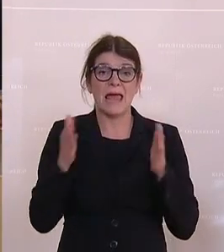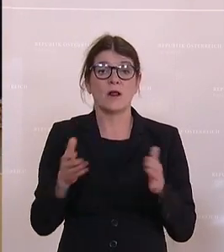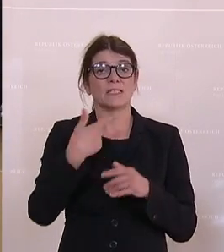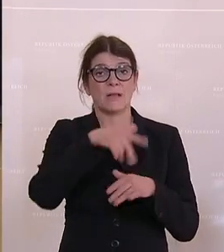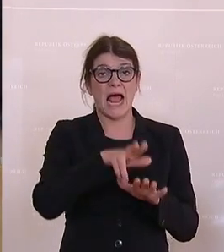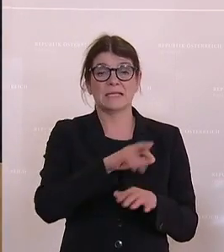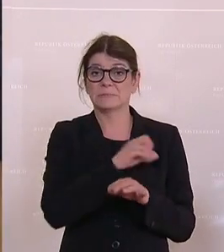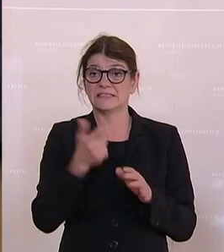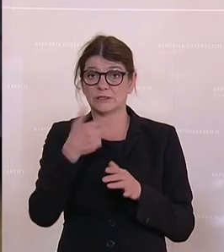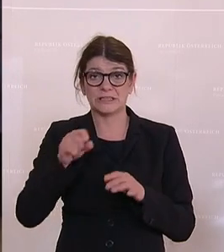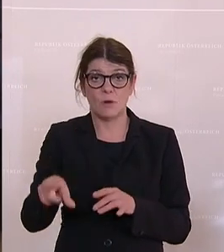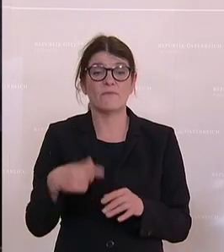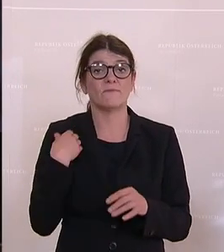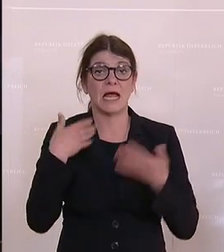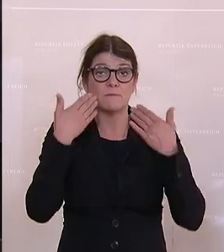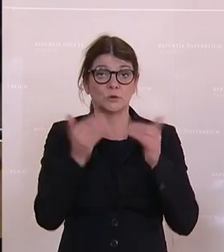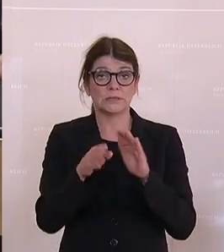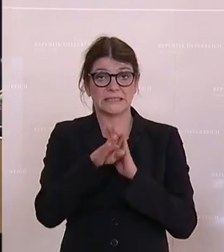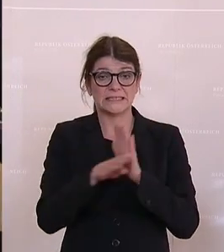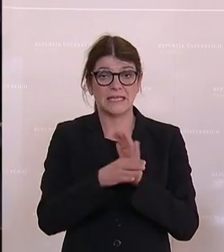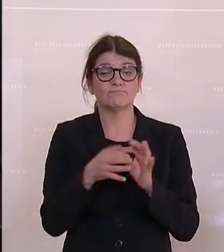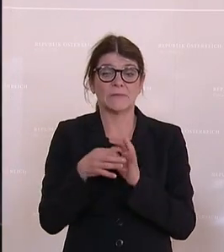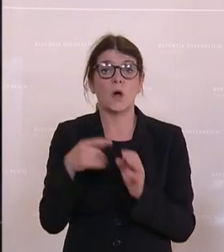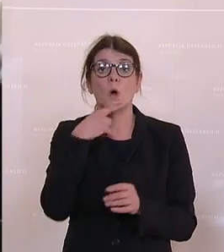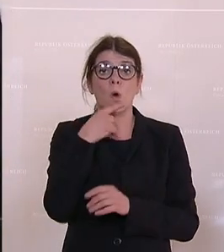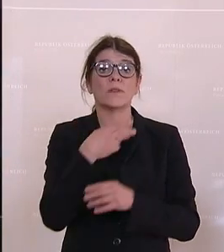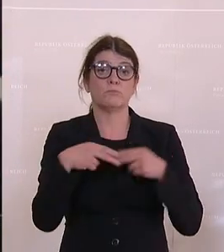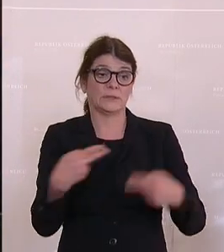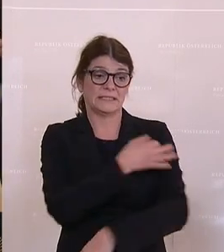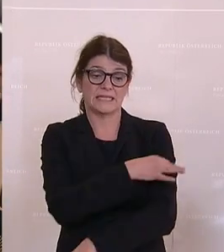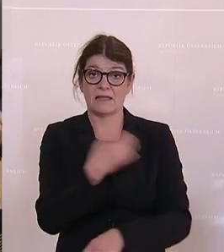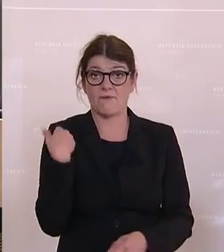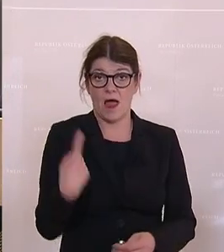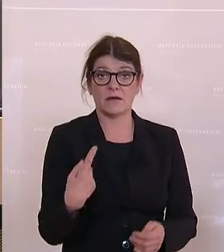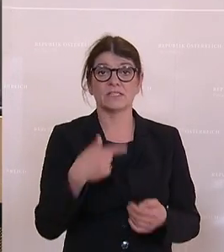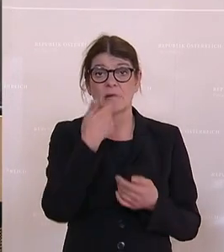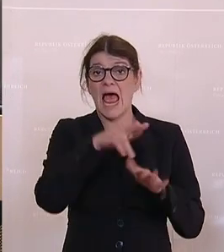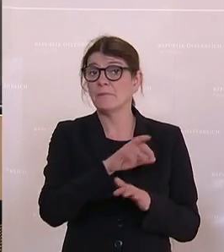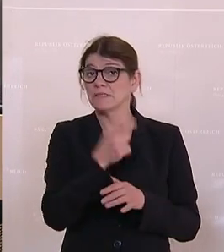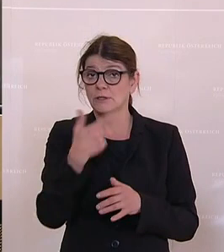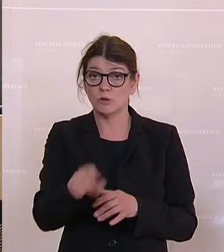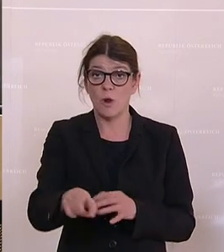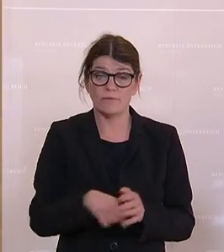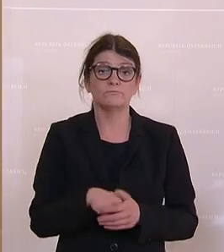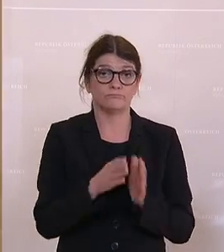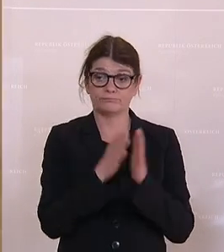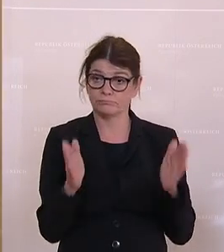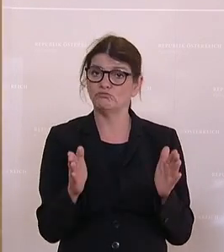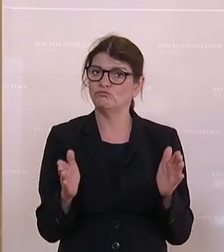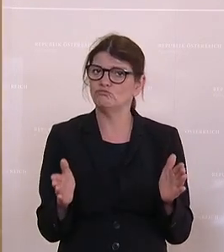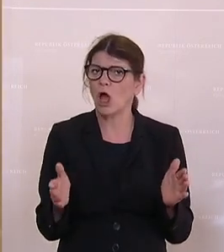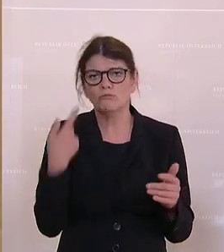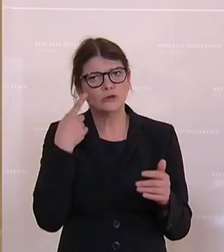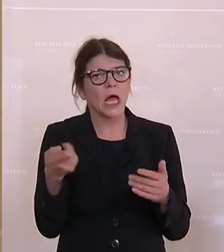bis 2012 ein Klimaschutzgesetz unter einem roten Bundeskanzler. 2008 bis 2012, also da könnte man meinen,